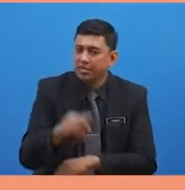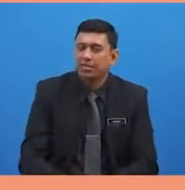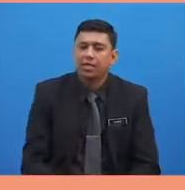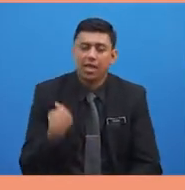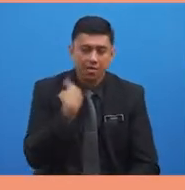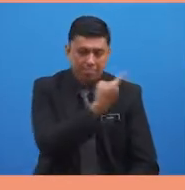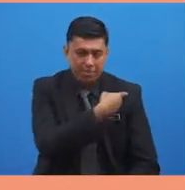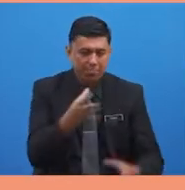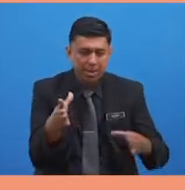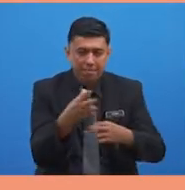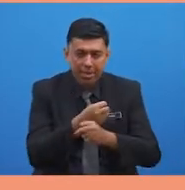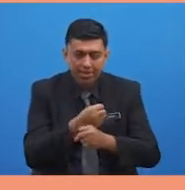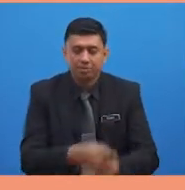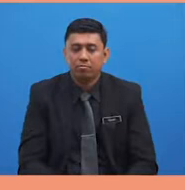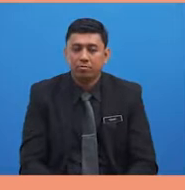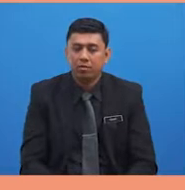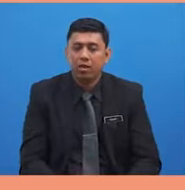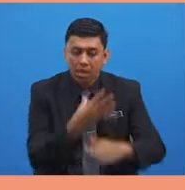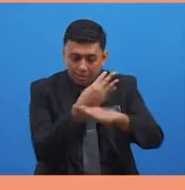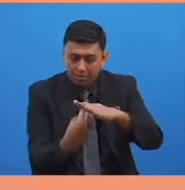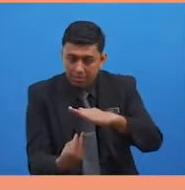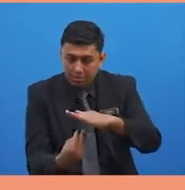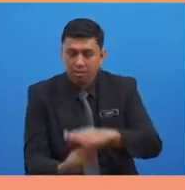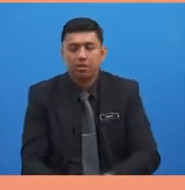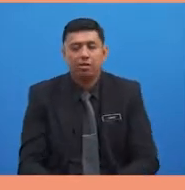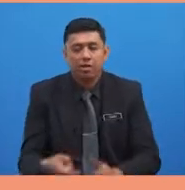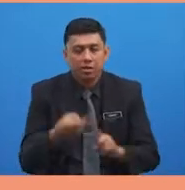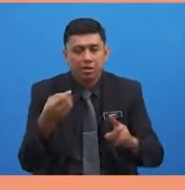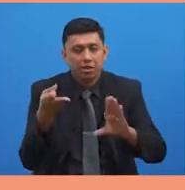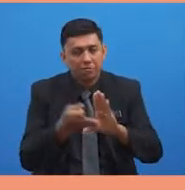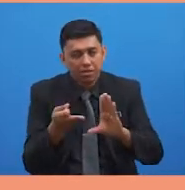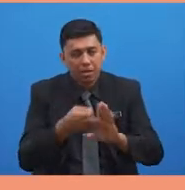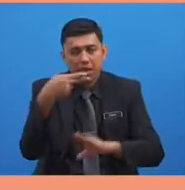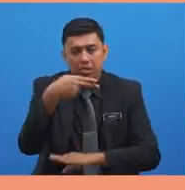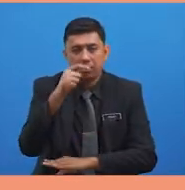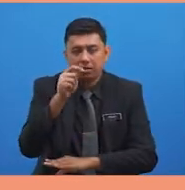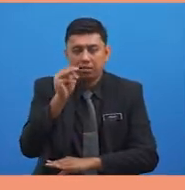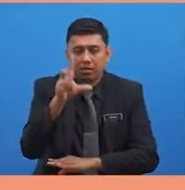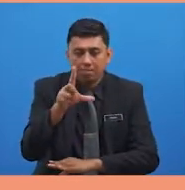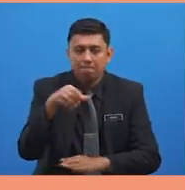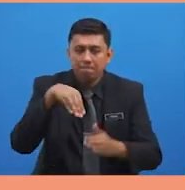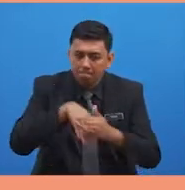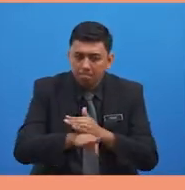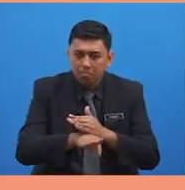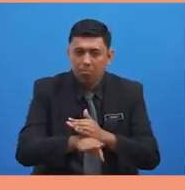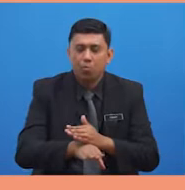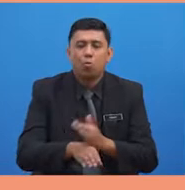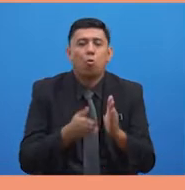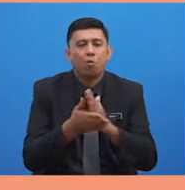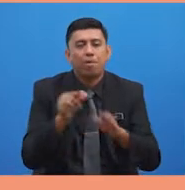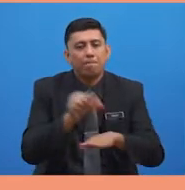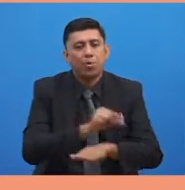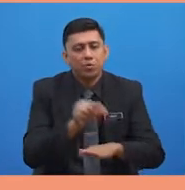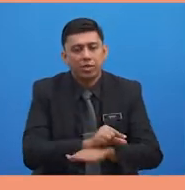Seterusnya, kita akan mendapatkan input dari fail HTML yang dimasukkan oleh